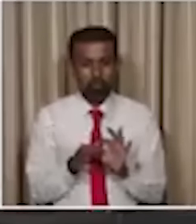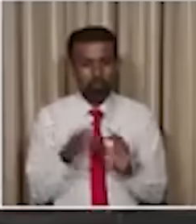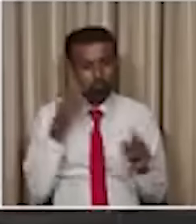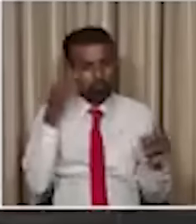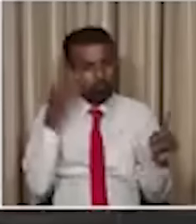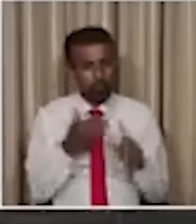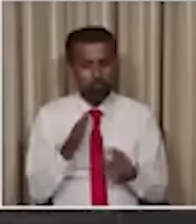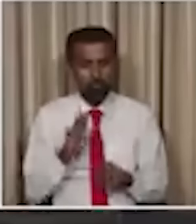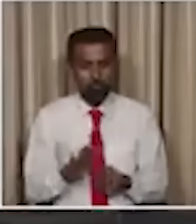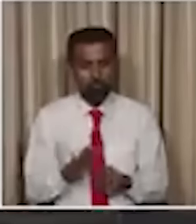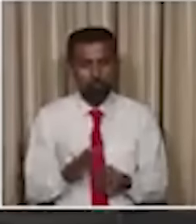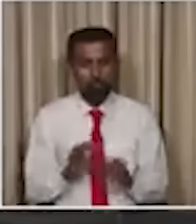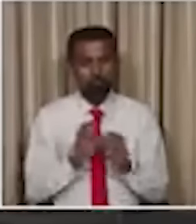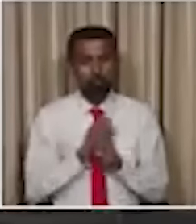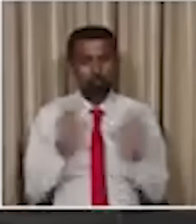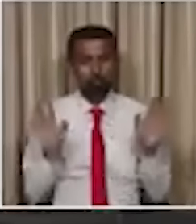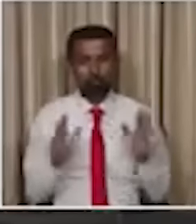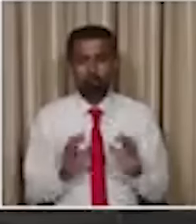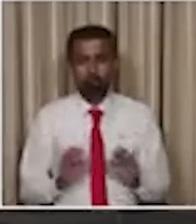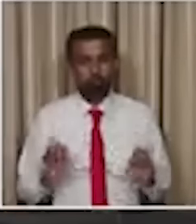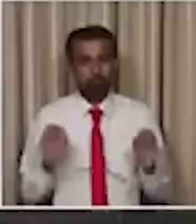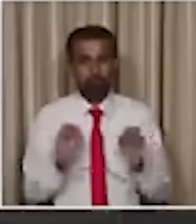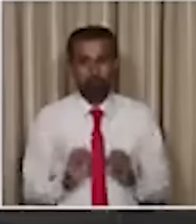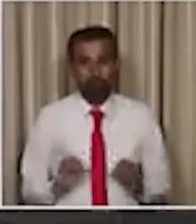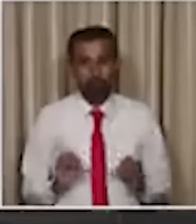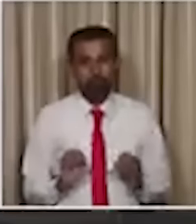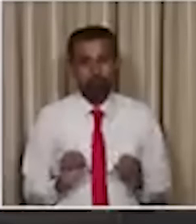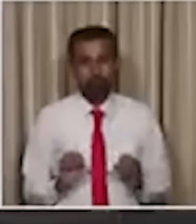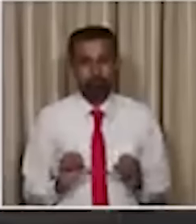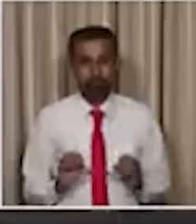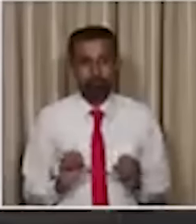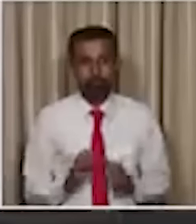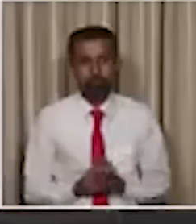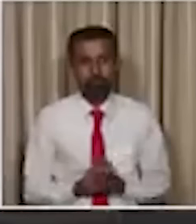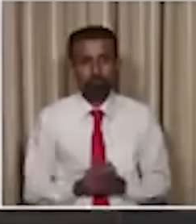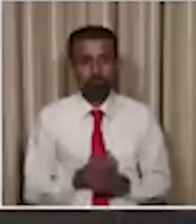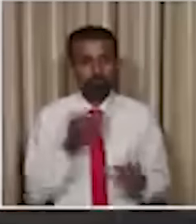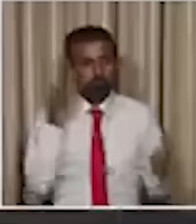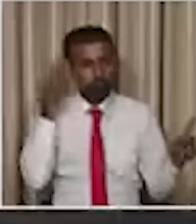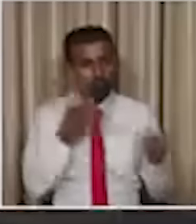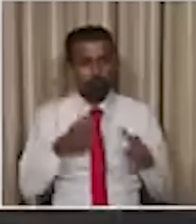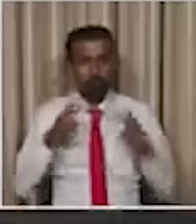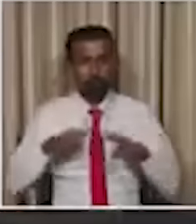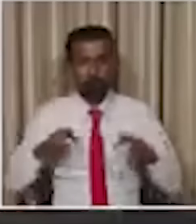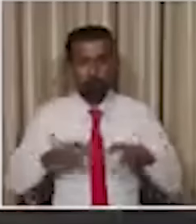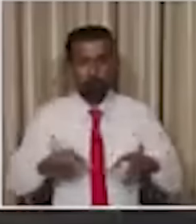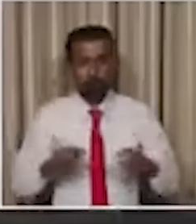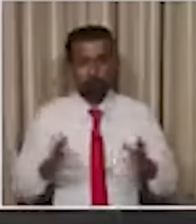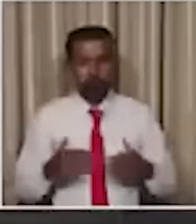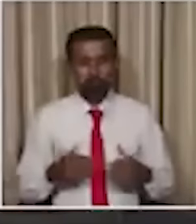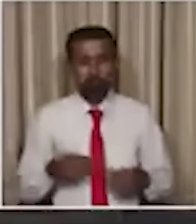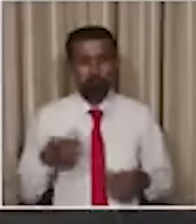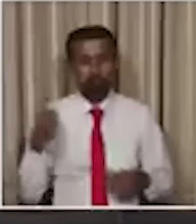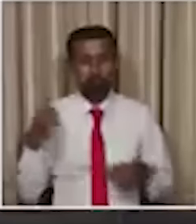පිළිබඳව හෝ ප්‍රකාශයක් කර නොමැති බවයි. මේ පිළිබඳ විමර්ශන පැවැත්වන බැවින්